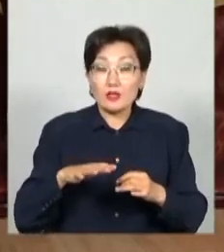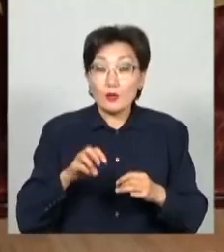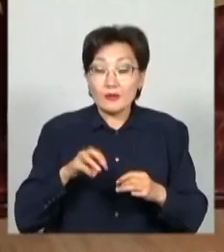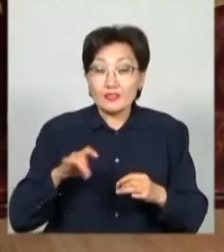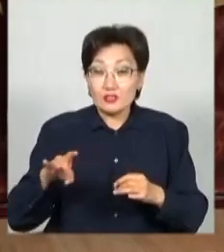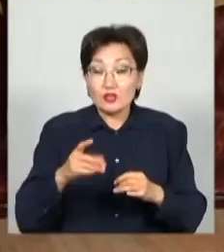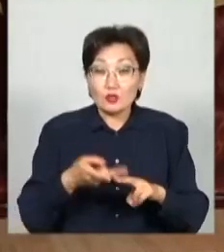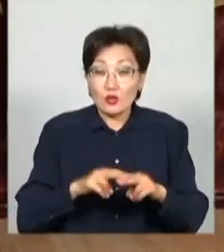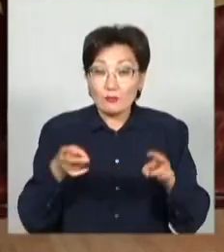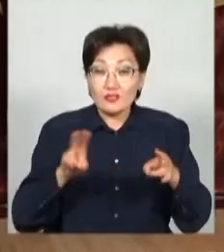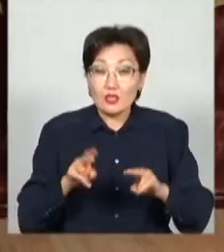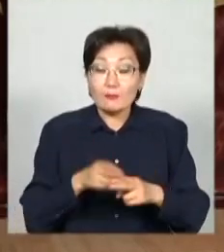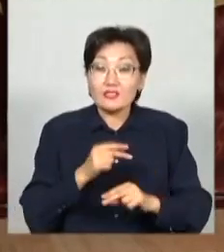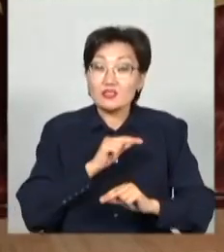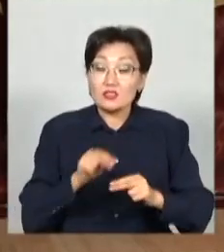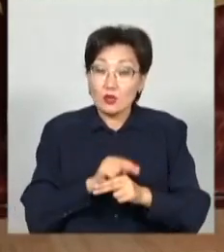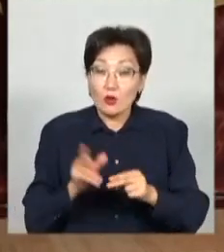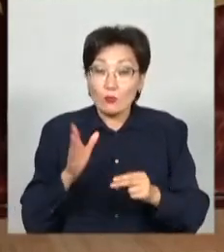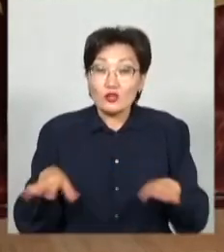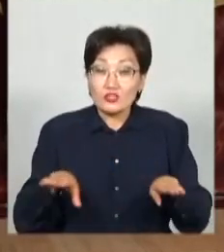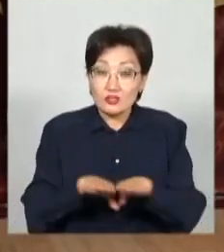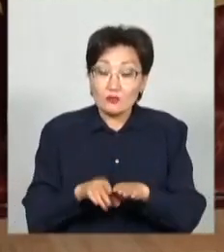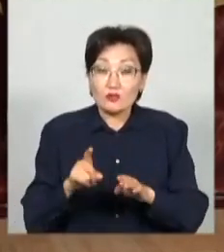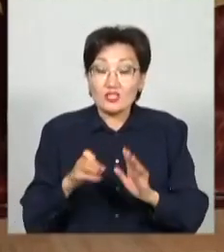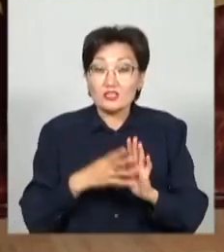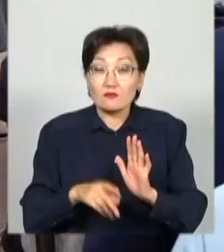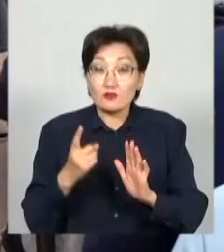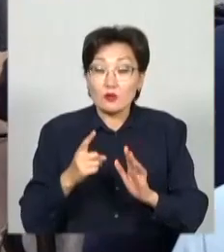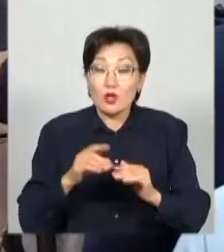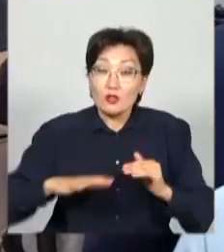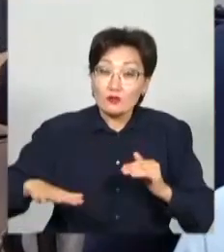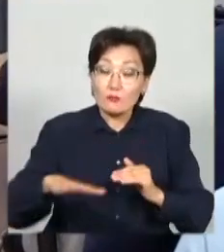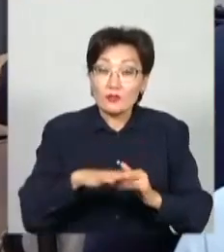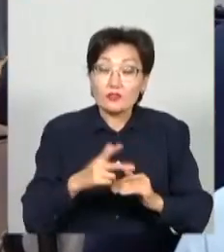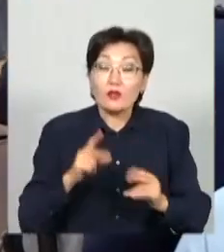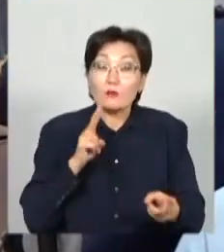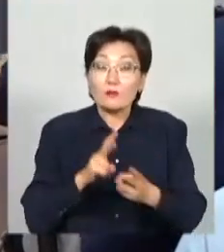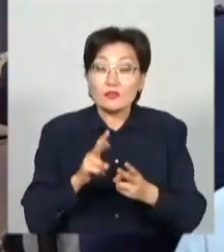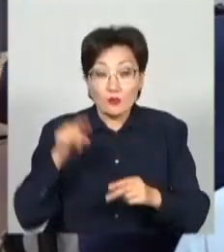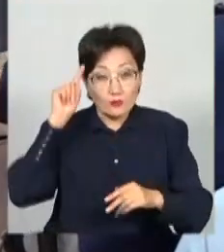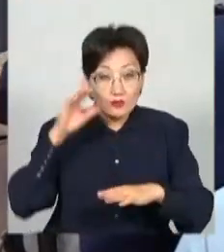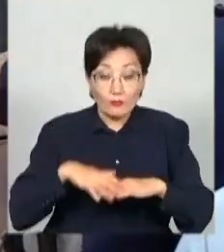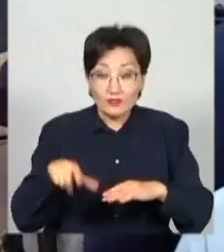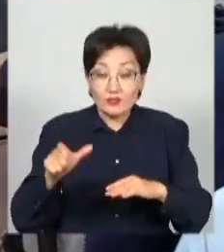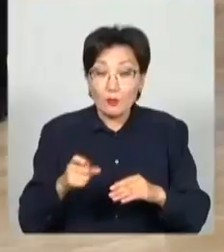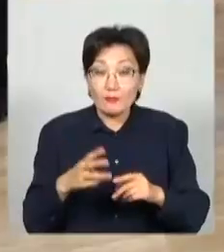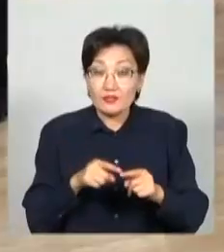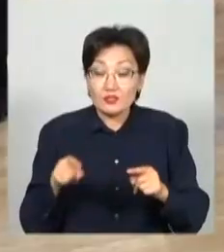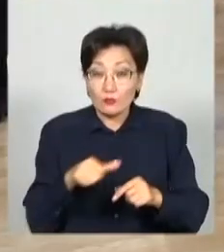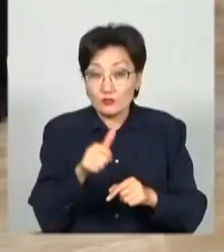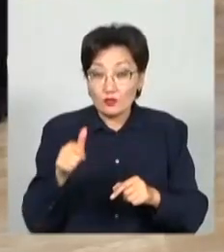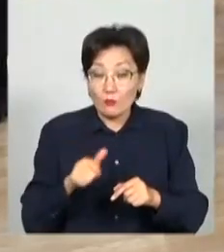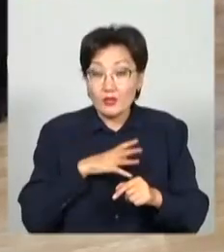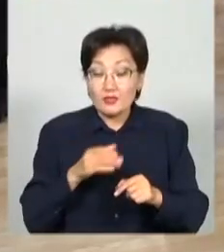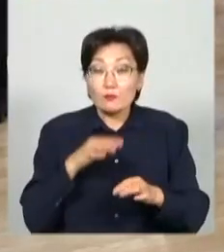микрорайонов, которые остались без ремонта, они все будут закрыты. 191 двор. Встреча с акимом Ауэзовского района продлилась несколько часов. За это